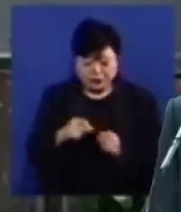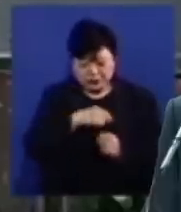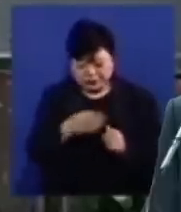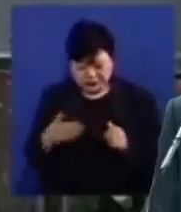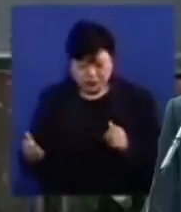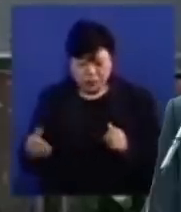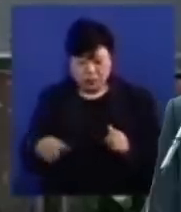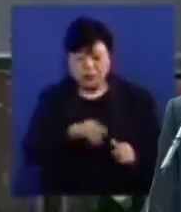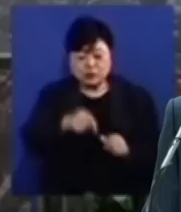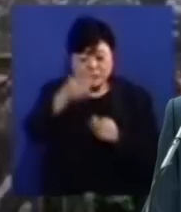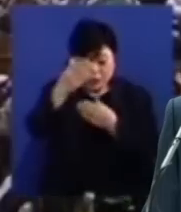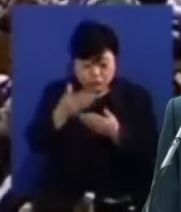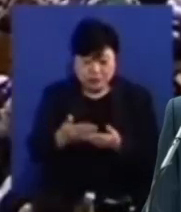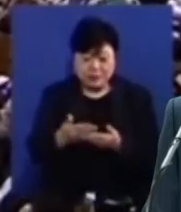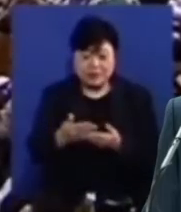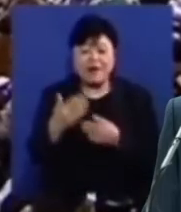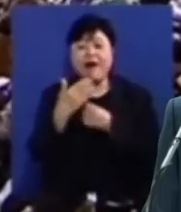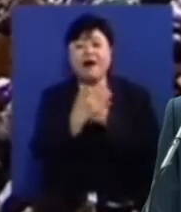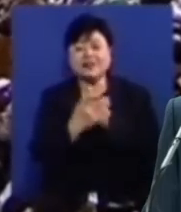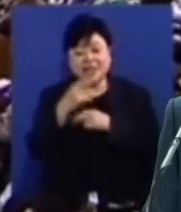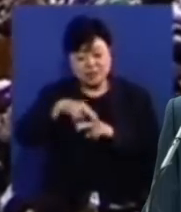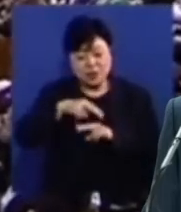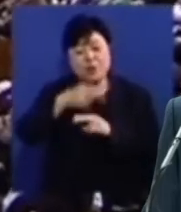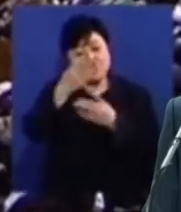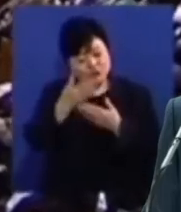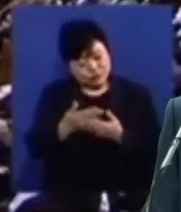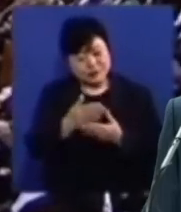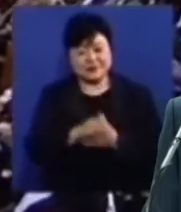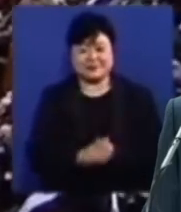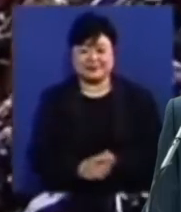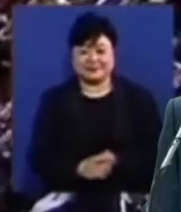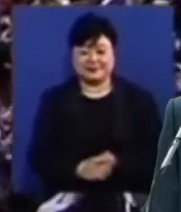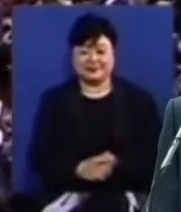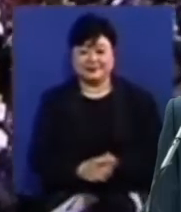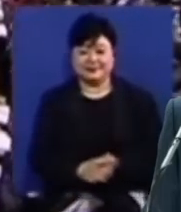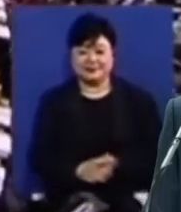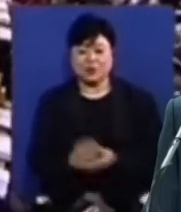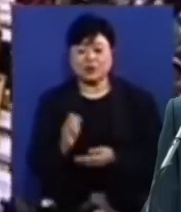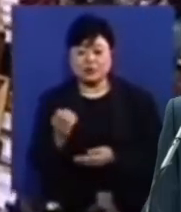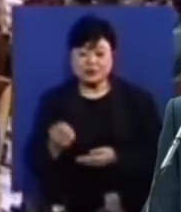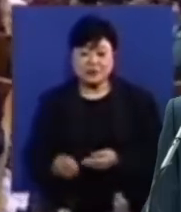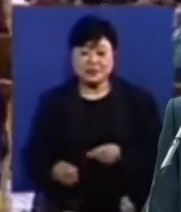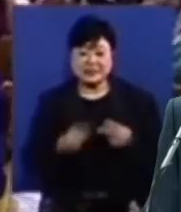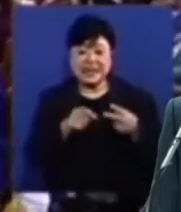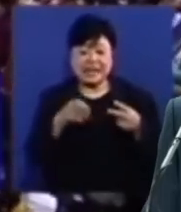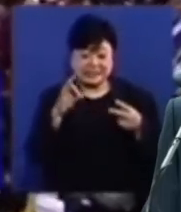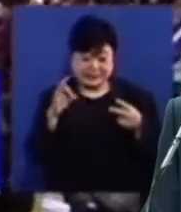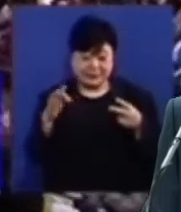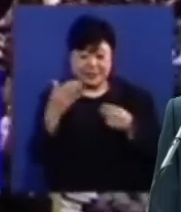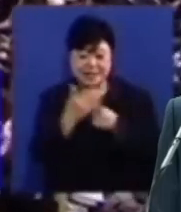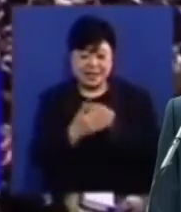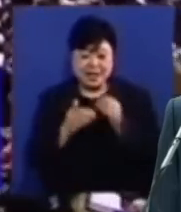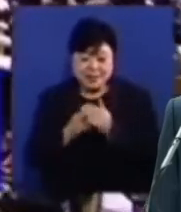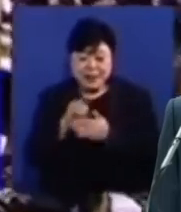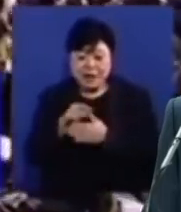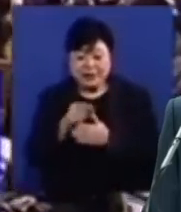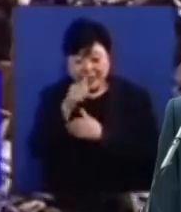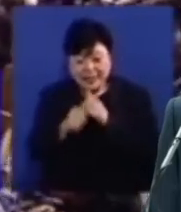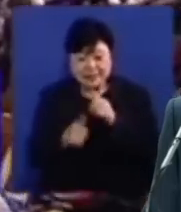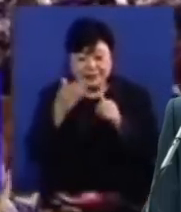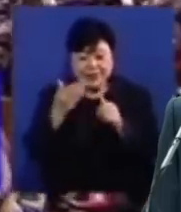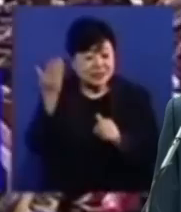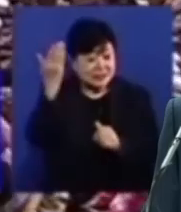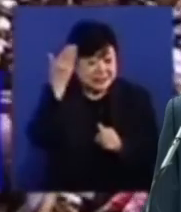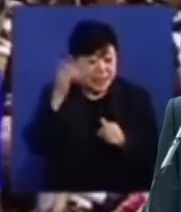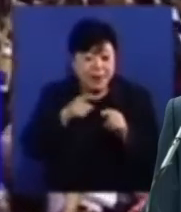우리를 구원하신 구원을 은혜의 선물로 주시는 것입니다. 고린도전서 2장 7절에 오직 은밀한 가운데 있는 하나님의